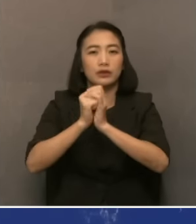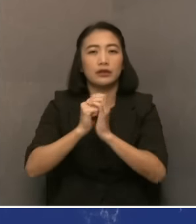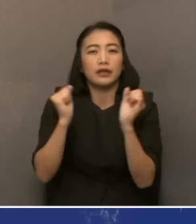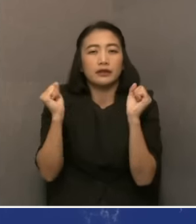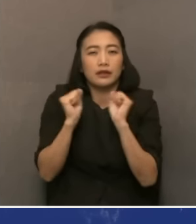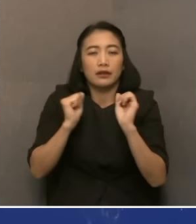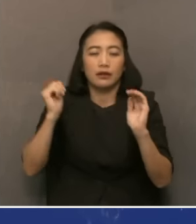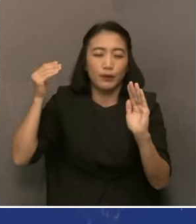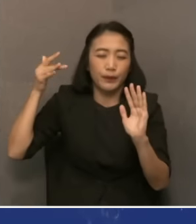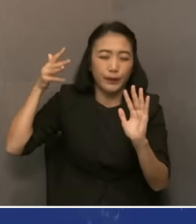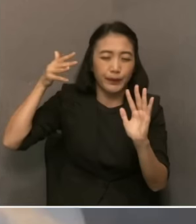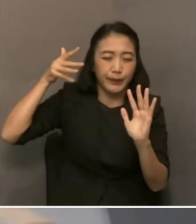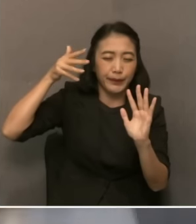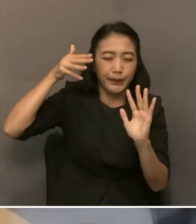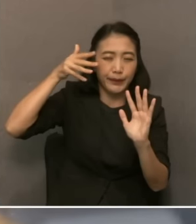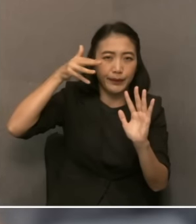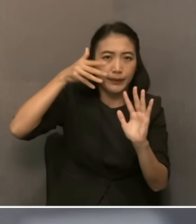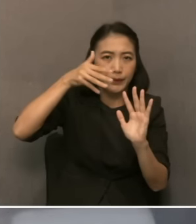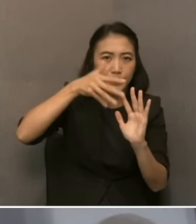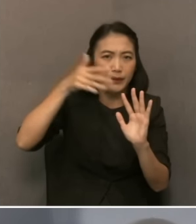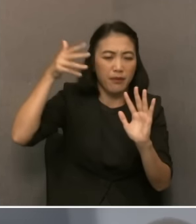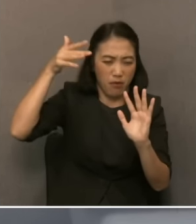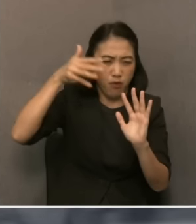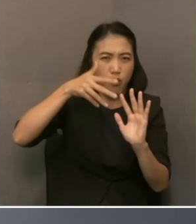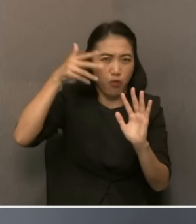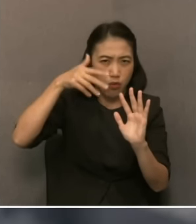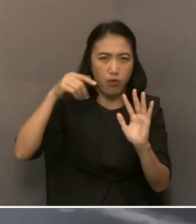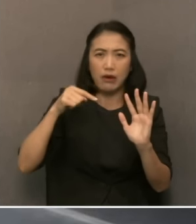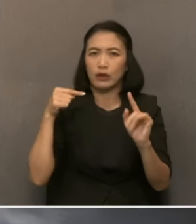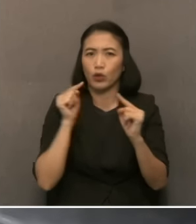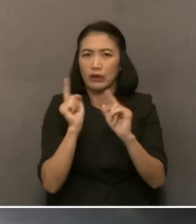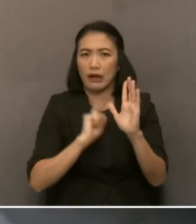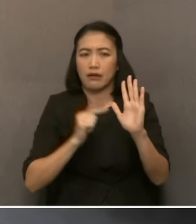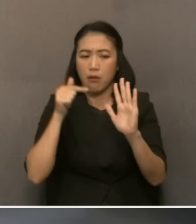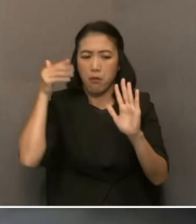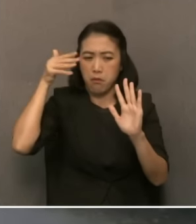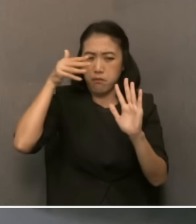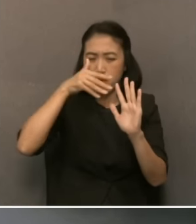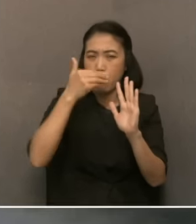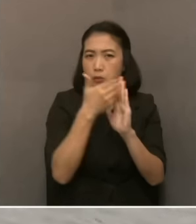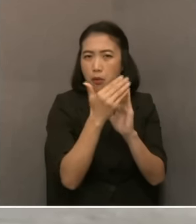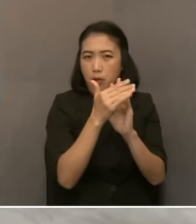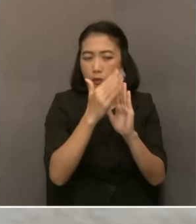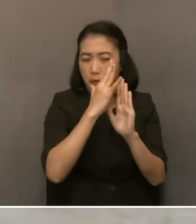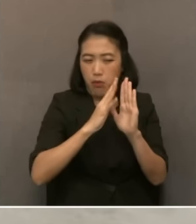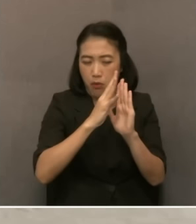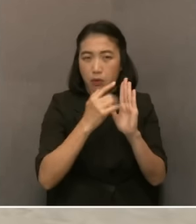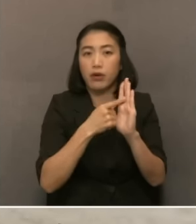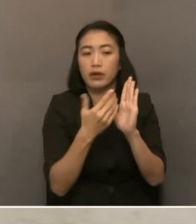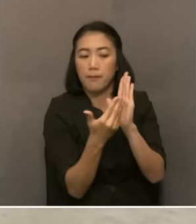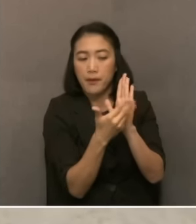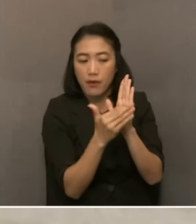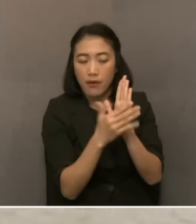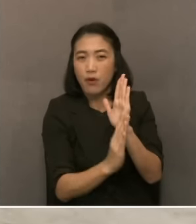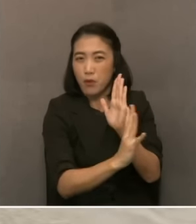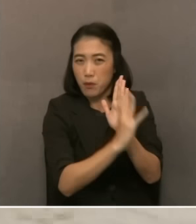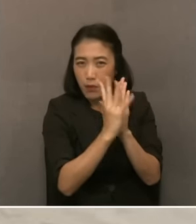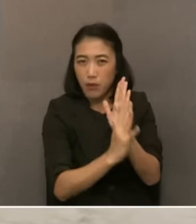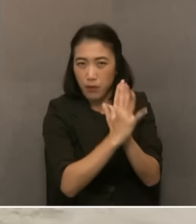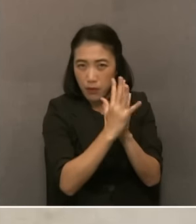ลงมาปกคลุมภาคเหนือตอนเอ่อภาคเหนือในด้านตะวันออกภาคตะวันออกเฉียงเหนือของประเทศไทยและทะเลจีน